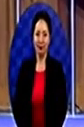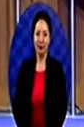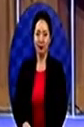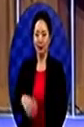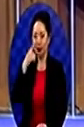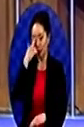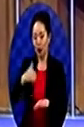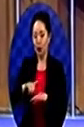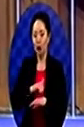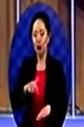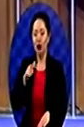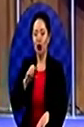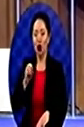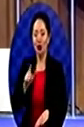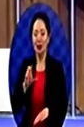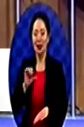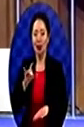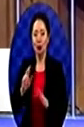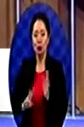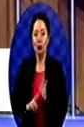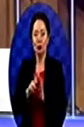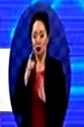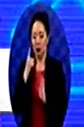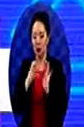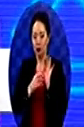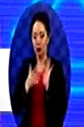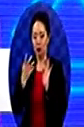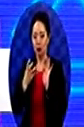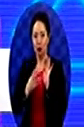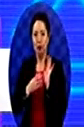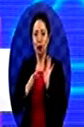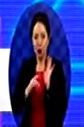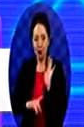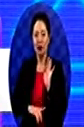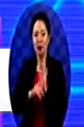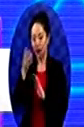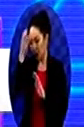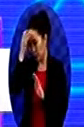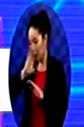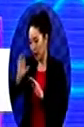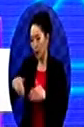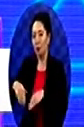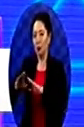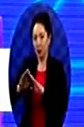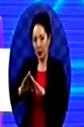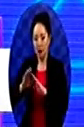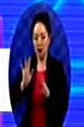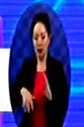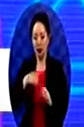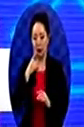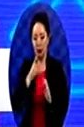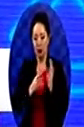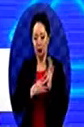Манай улсад геологийн салбарын үүсэл хөгжил 1939 оноос эхэлж төрийн нэгж байгуулагдсан байна. Харин